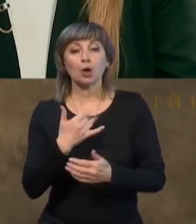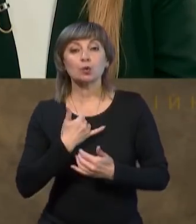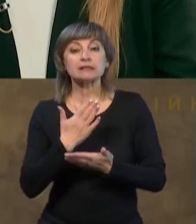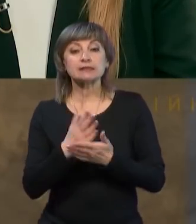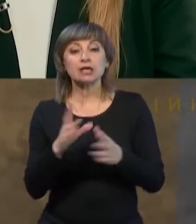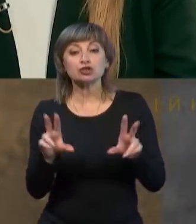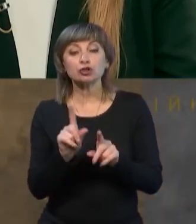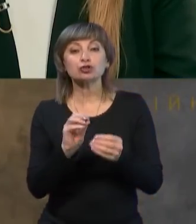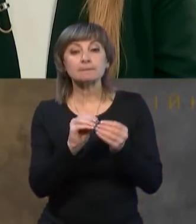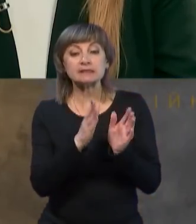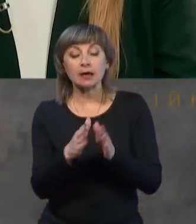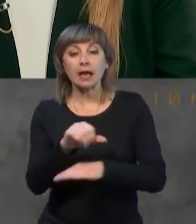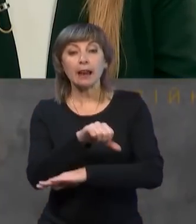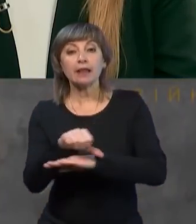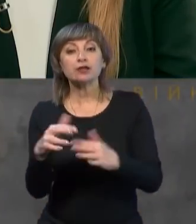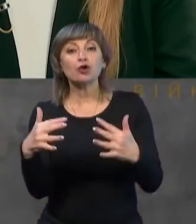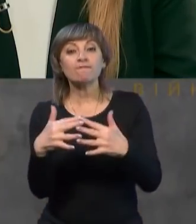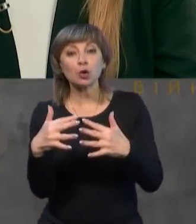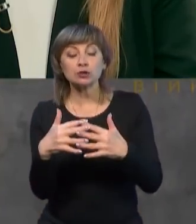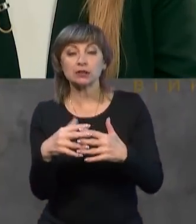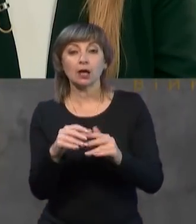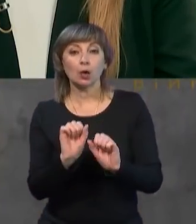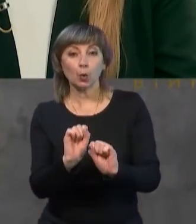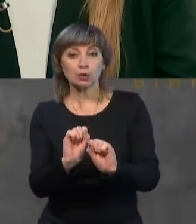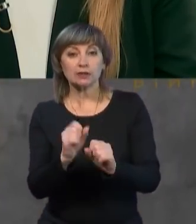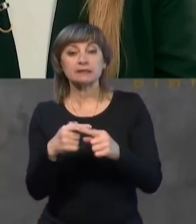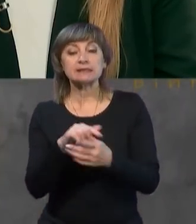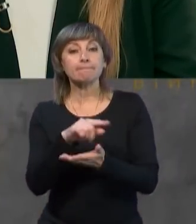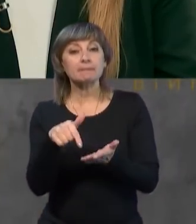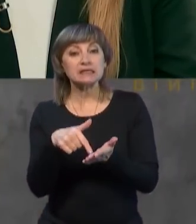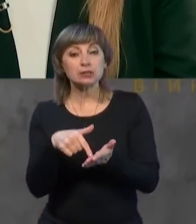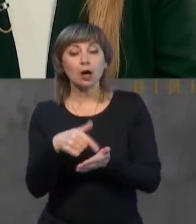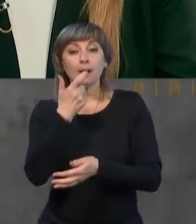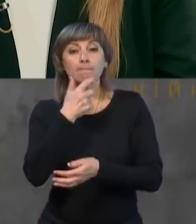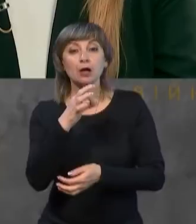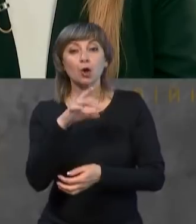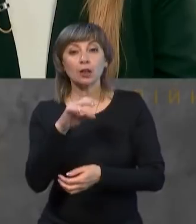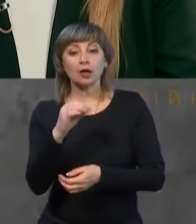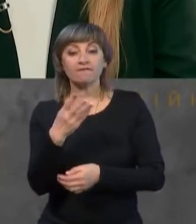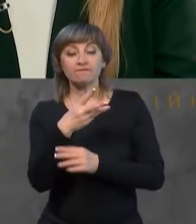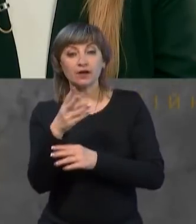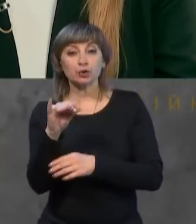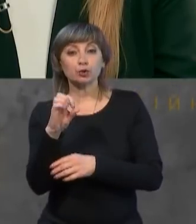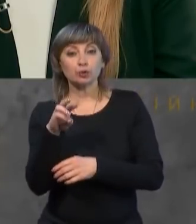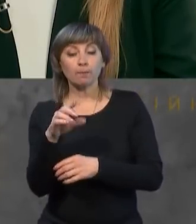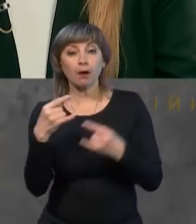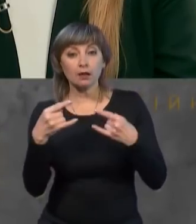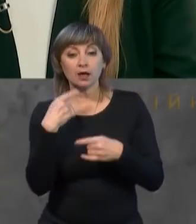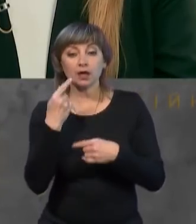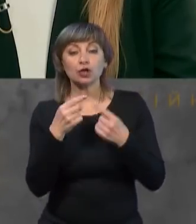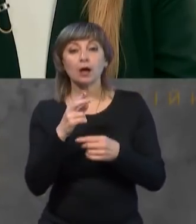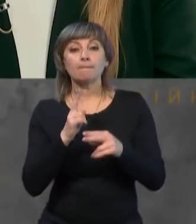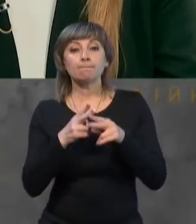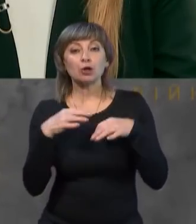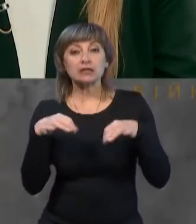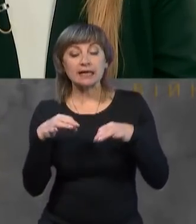щоб стабілізувати лінію фронту і утримати це місто. Пане Олегу, у відео на вашому YouTube-каналі ви кажете про те, що